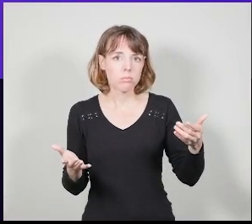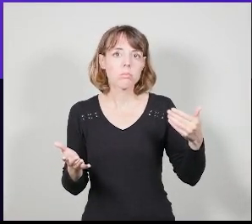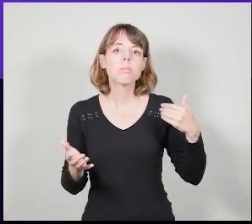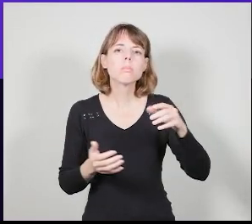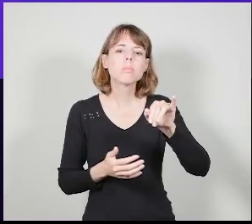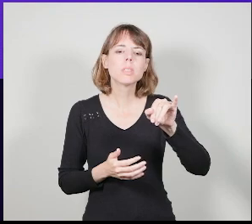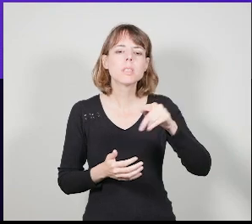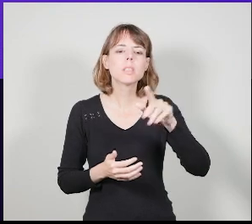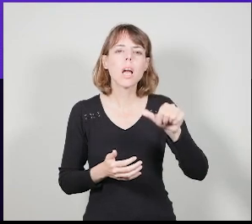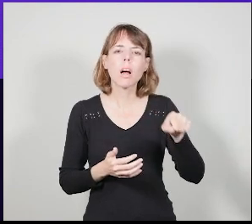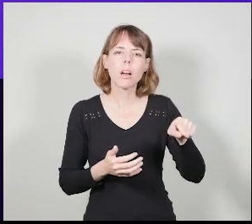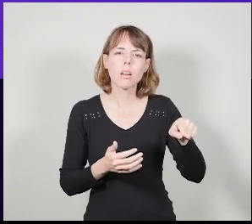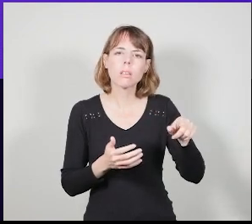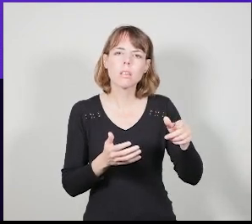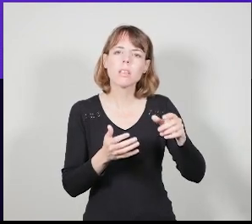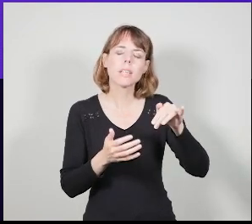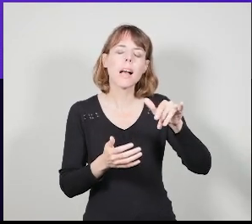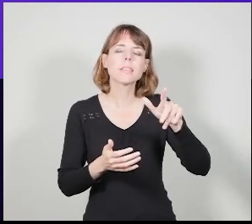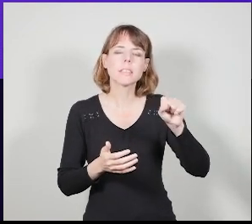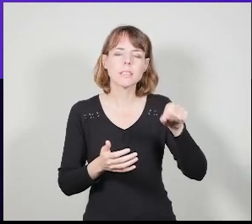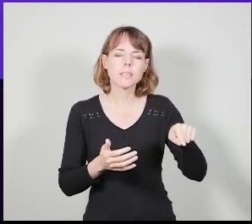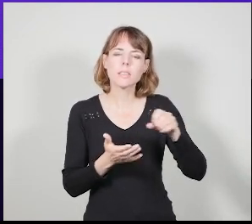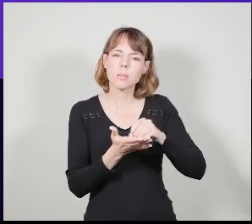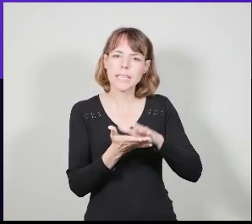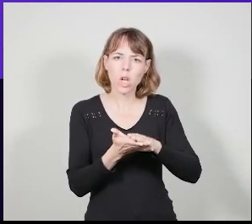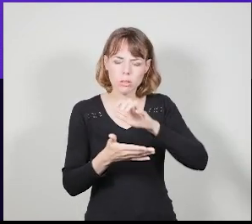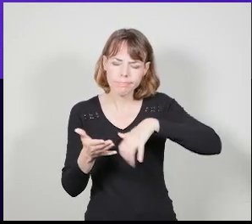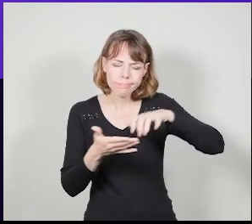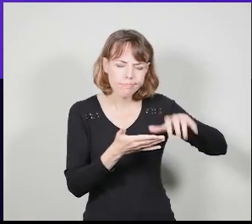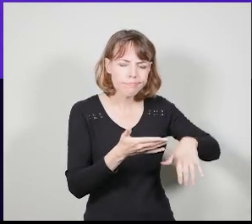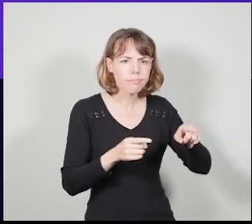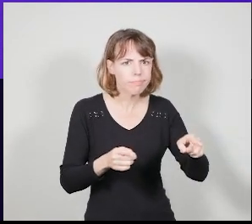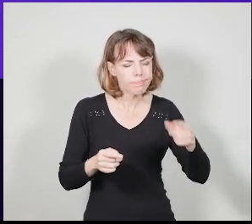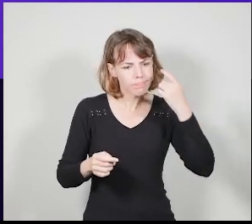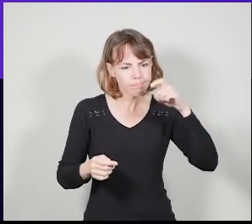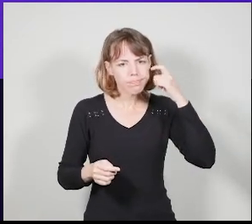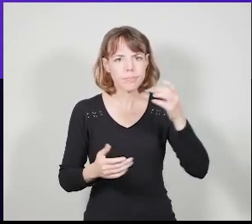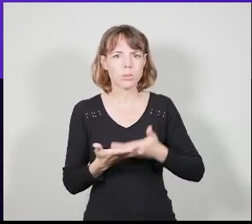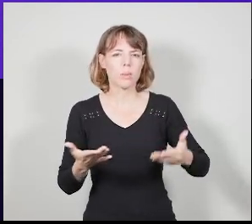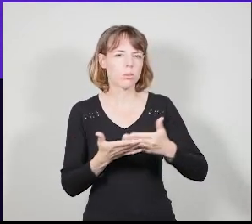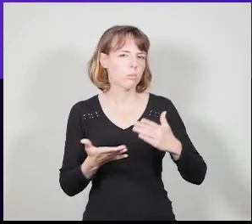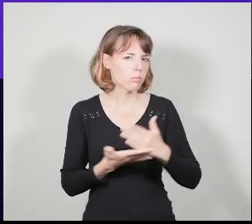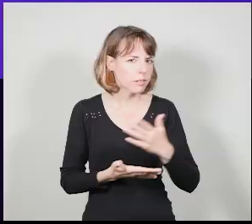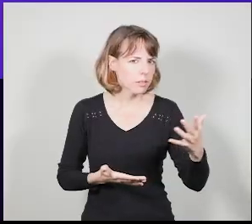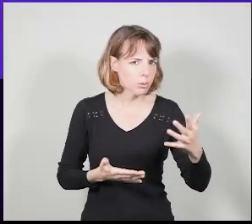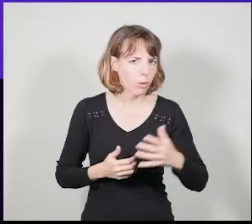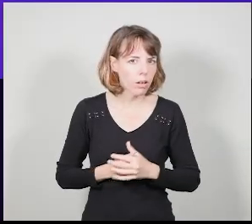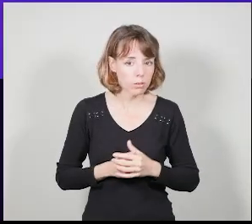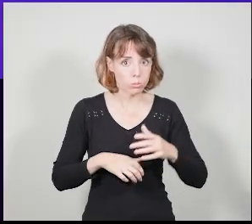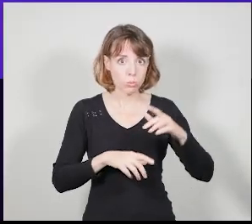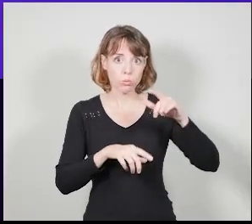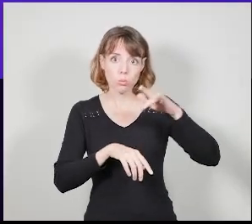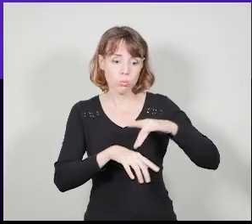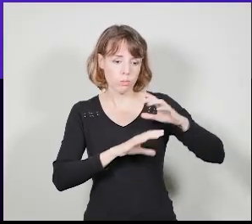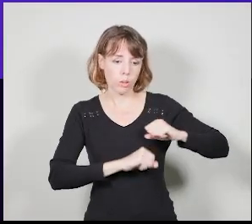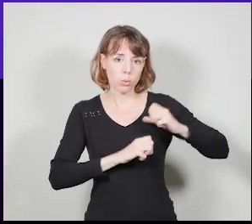l'IGAS et par des inspecteurs de l'IGAS pour poser justement le constat des situations et des problématiques qui se posent, des expérimentations qui